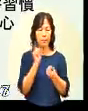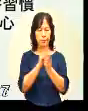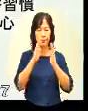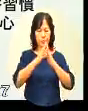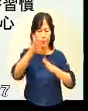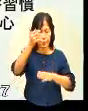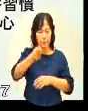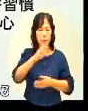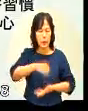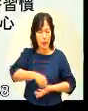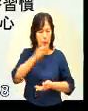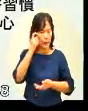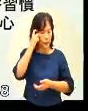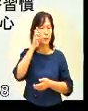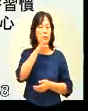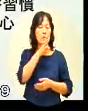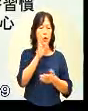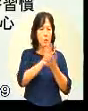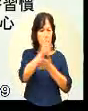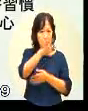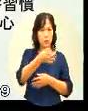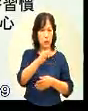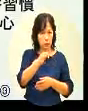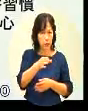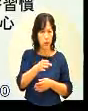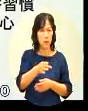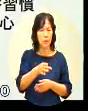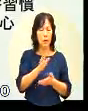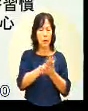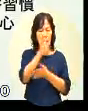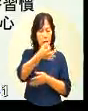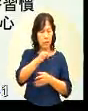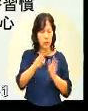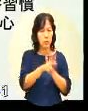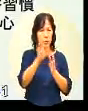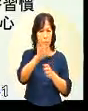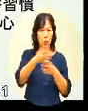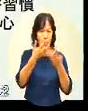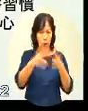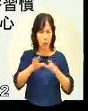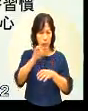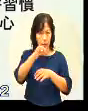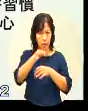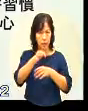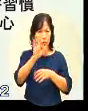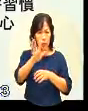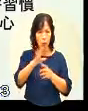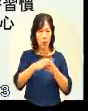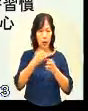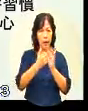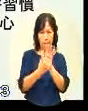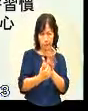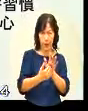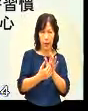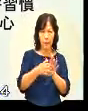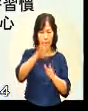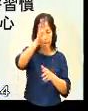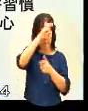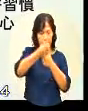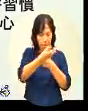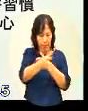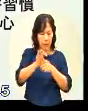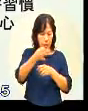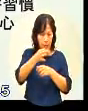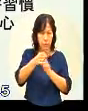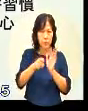建议，就是我们未来的预算我们有很多的基金，但是这个防疫基金我们是觉